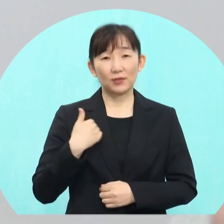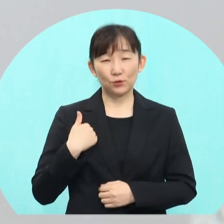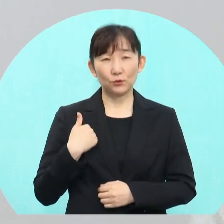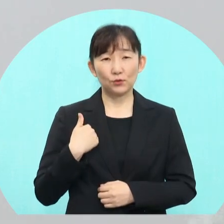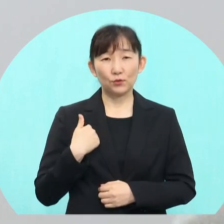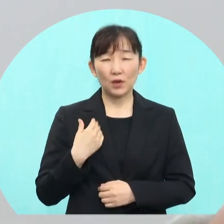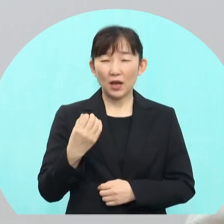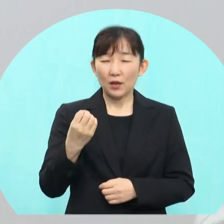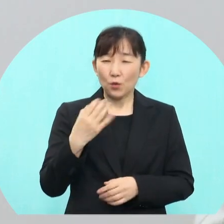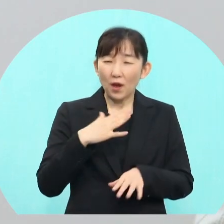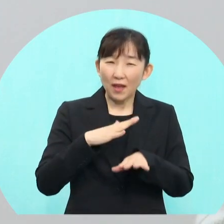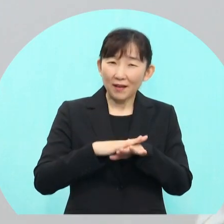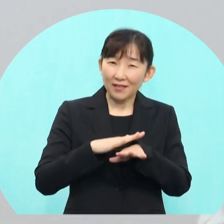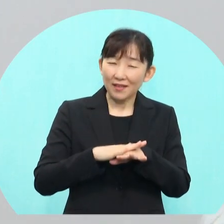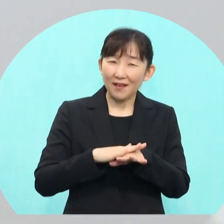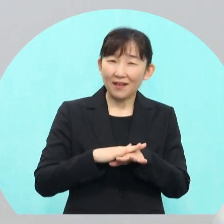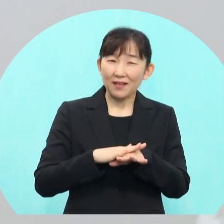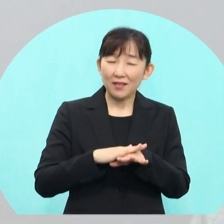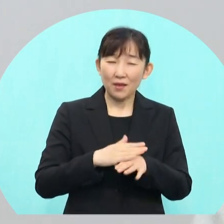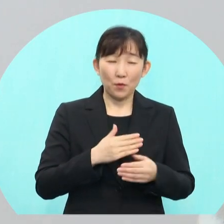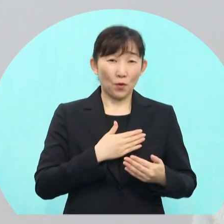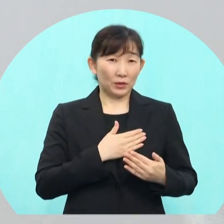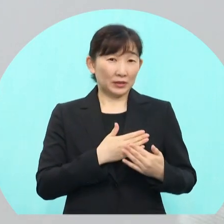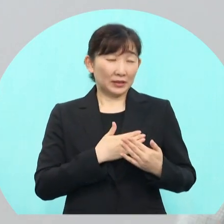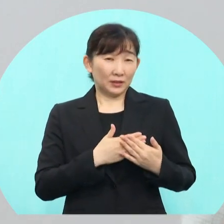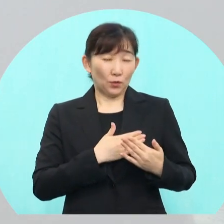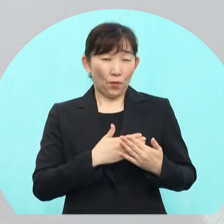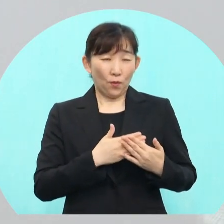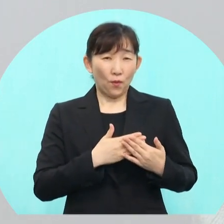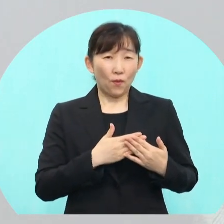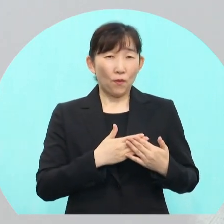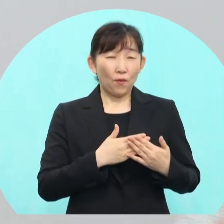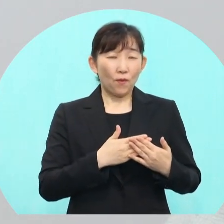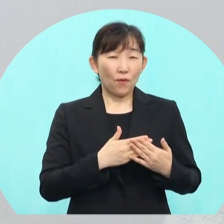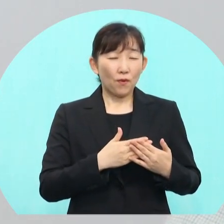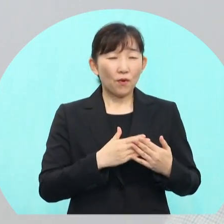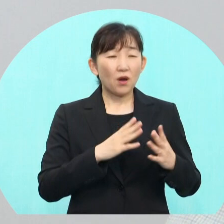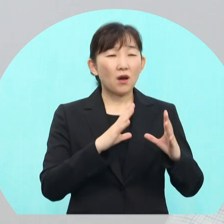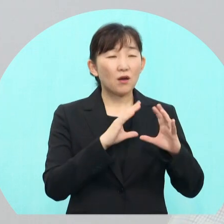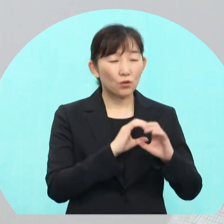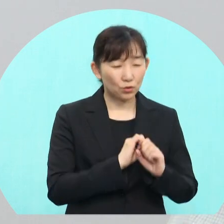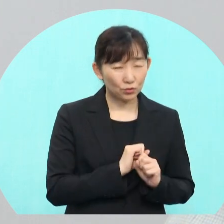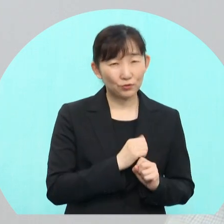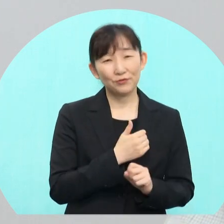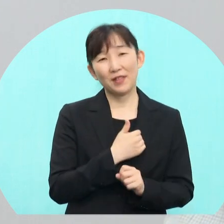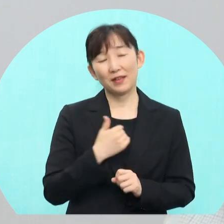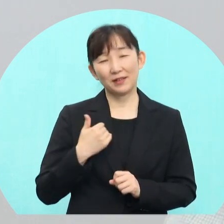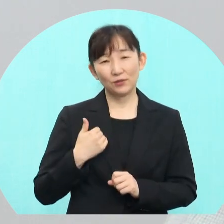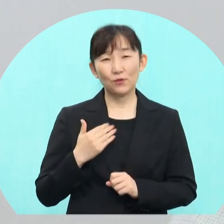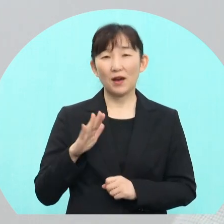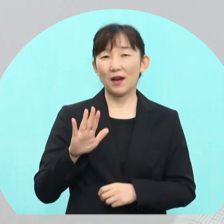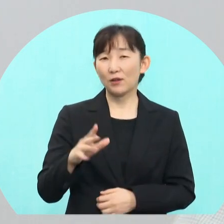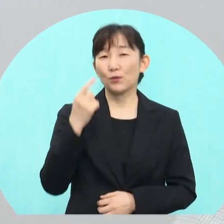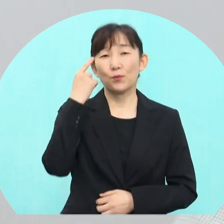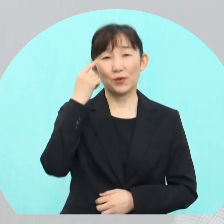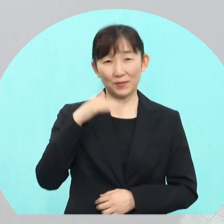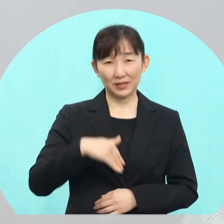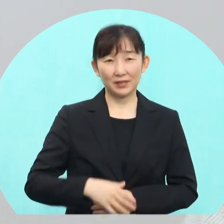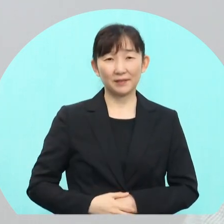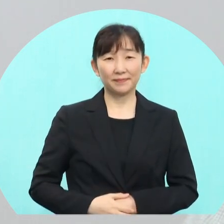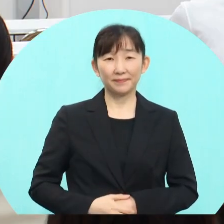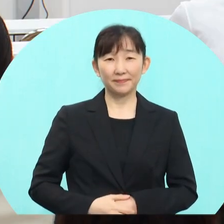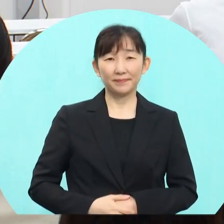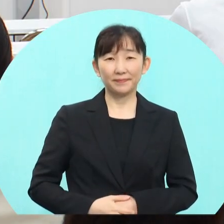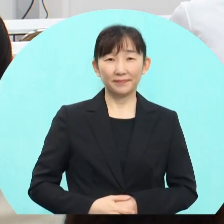ちょっとした言い方一つで緊張しているような状態から解放されるっていうことがあるなと思いました。